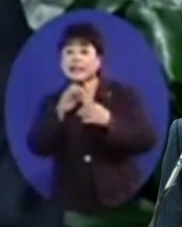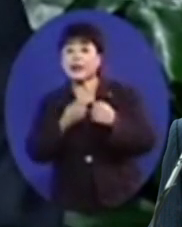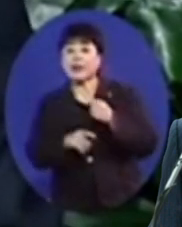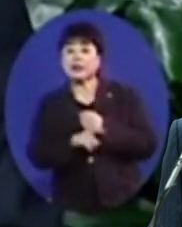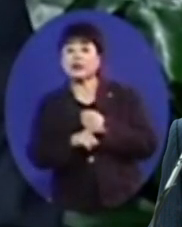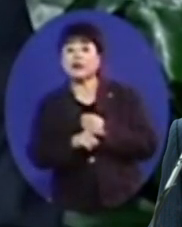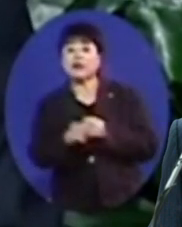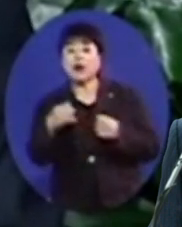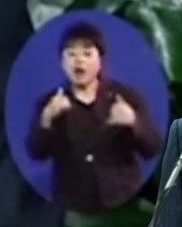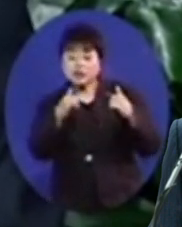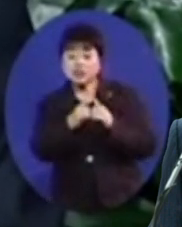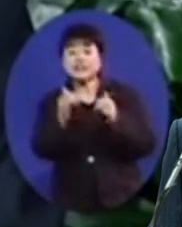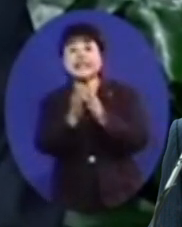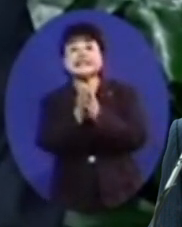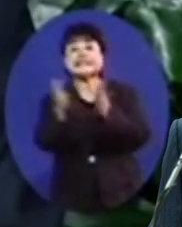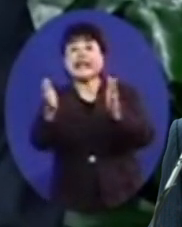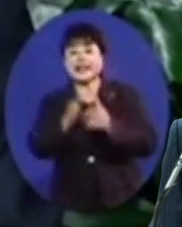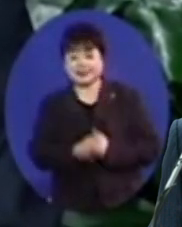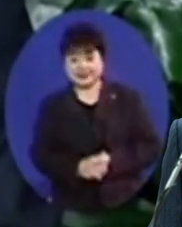이것이 전쟁의 시작인 것입니다.